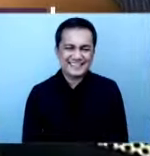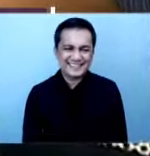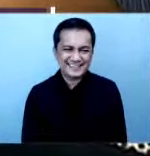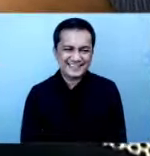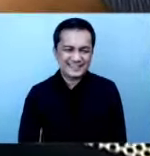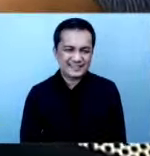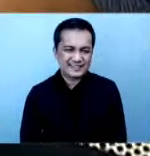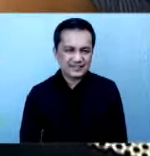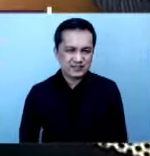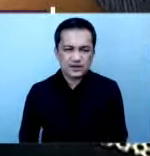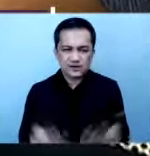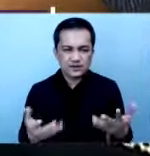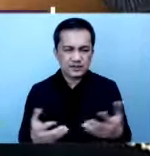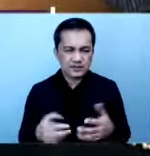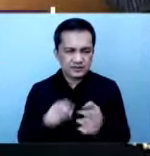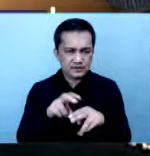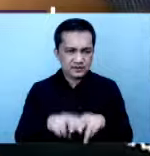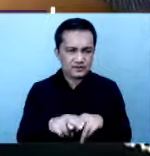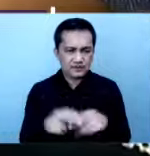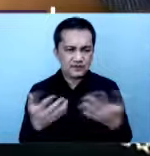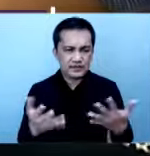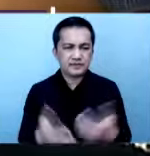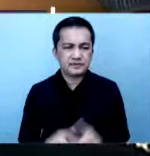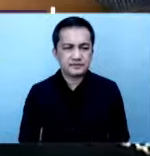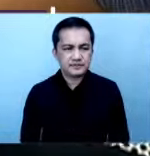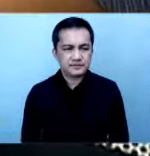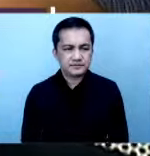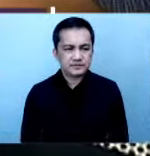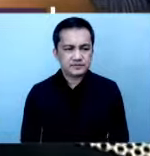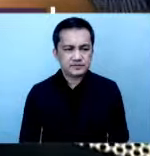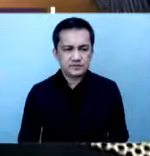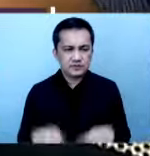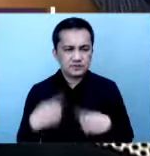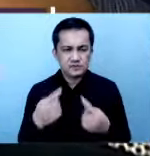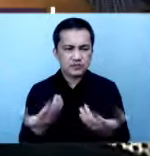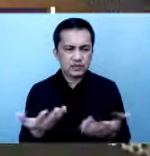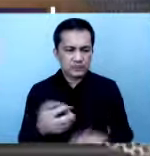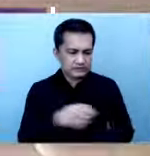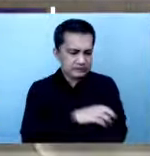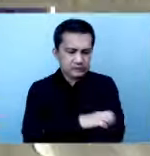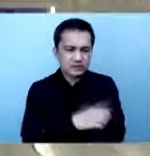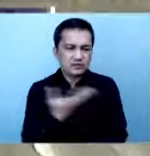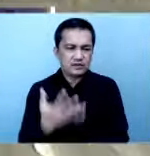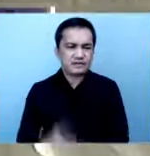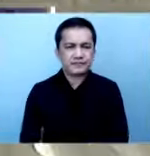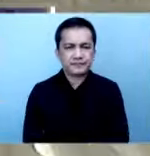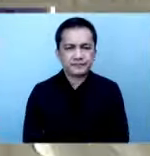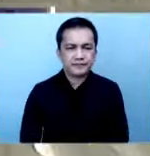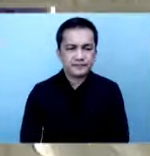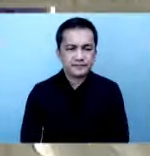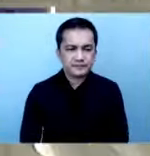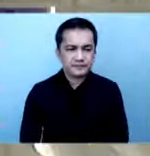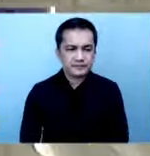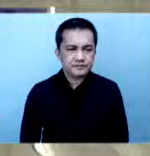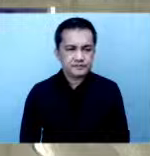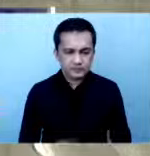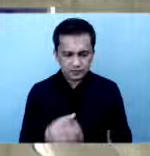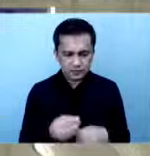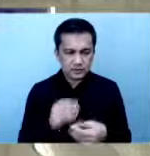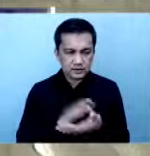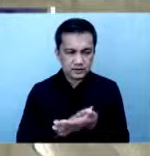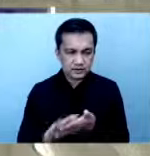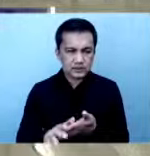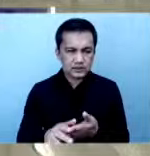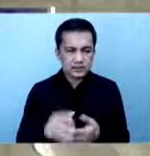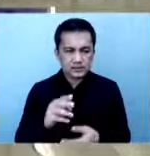ako. Kanina pa ako dito. Wala naman. So far, hindi naman makati ang mga ano ko. Bukod sa kalinisan, tiniyak din ng